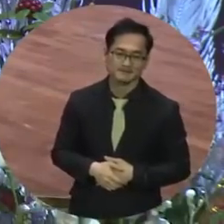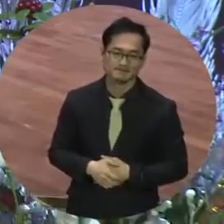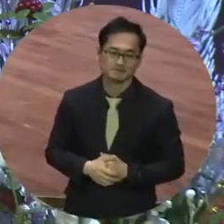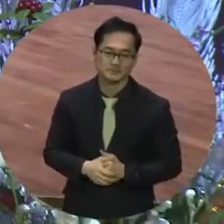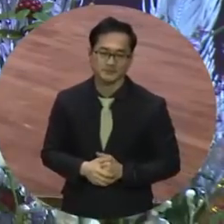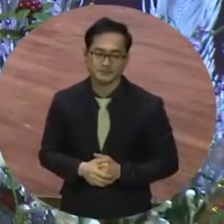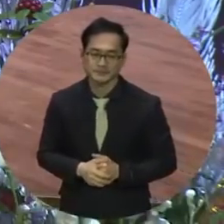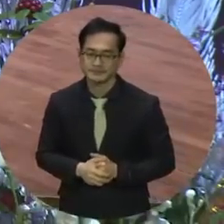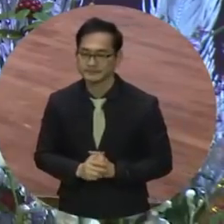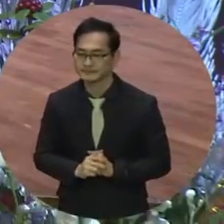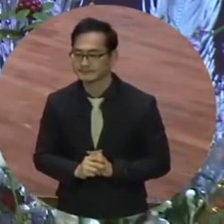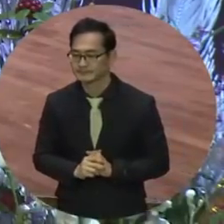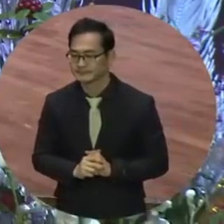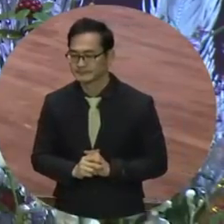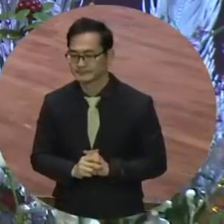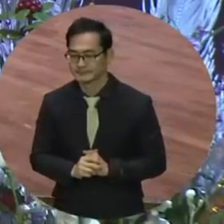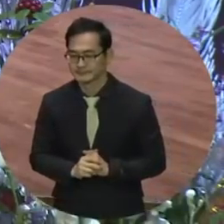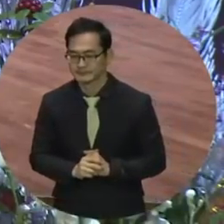여러분